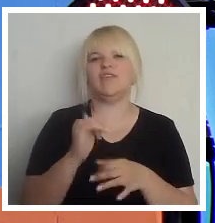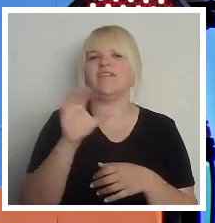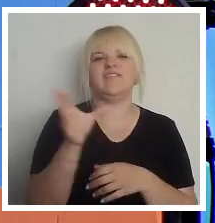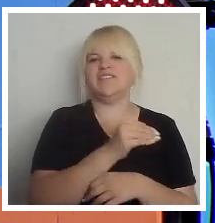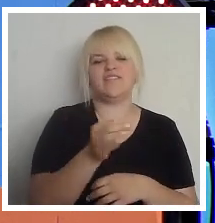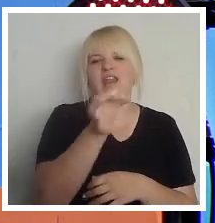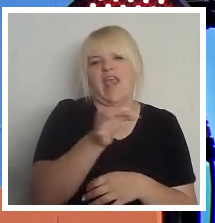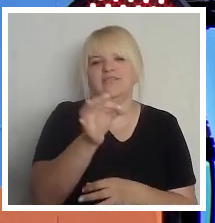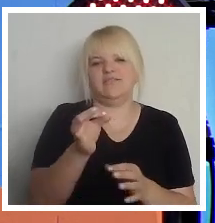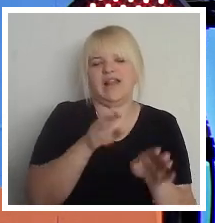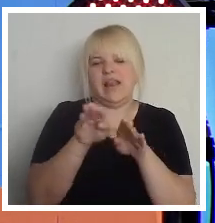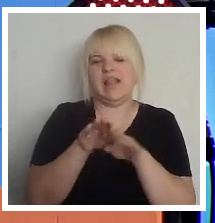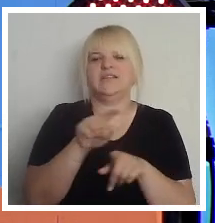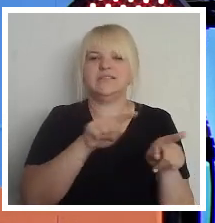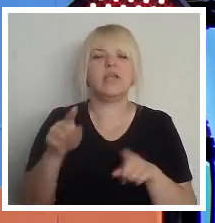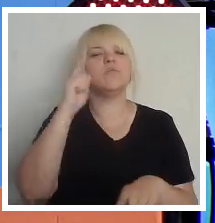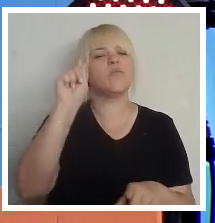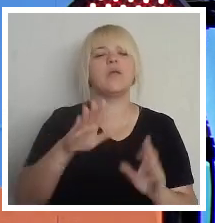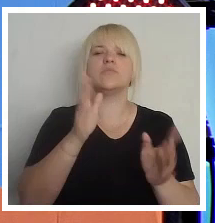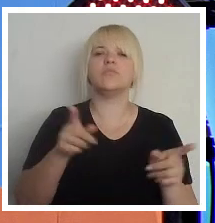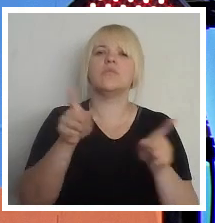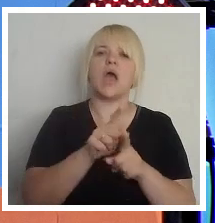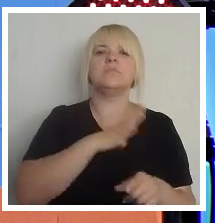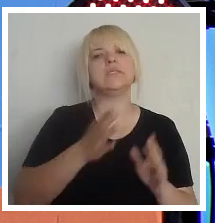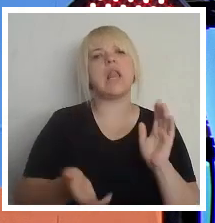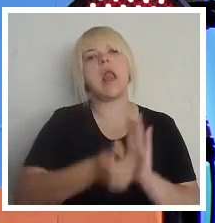tendence. Protams, ka būtu bijis labāk, ja arī, teiksim,